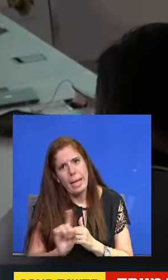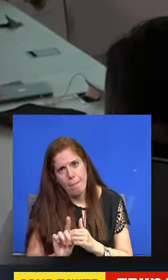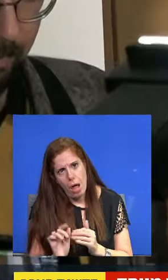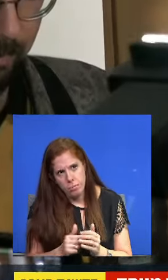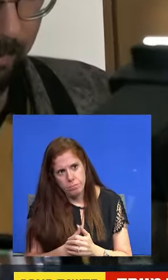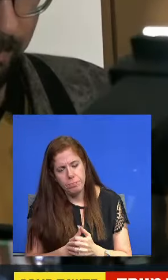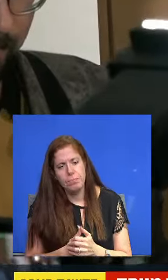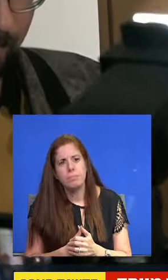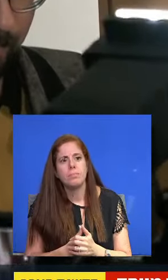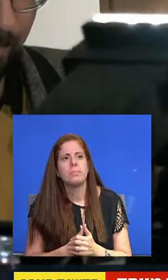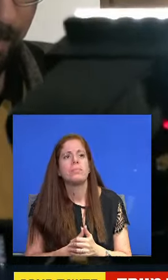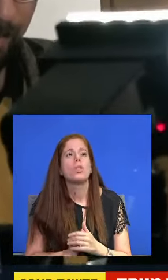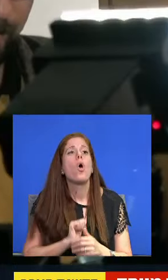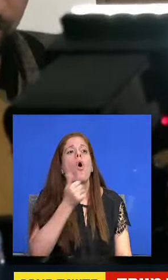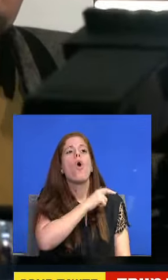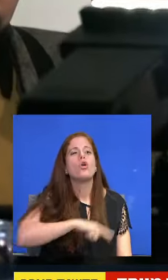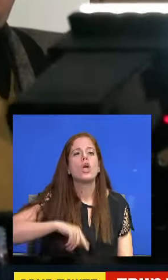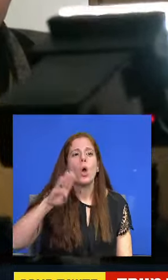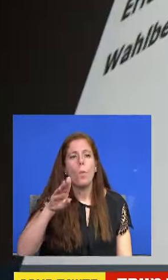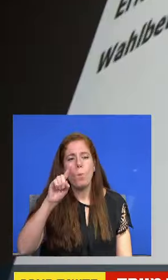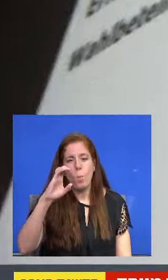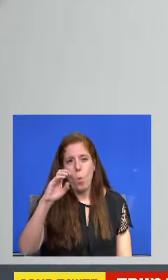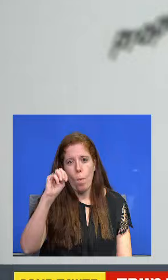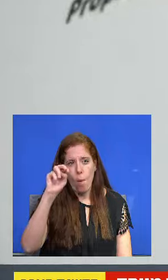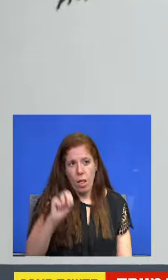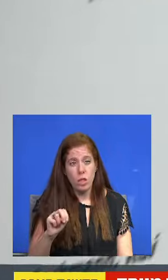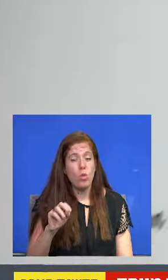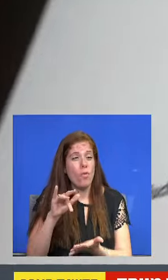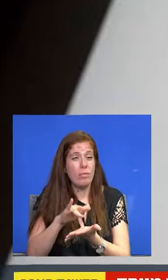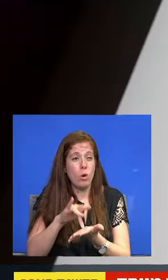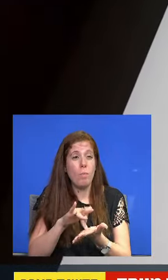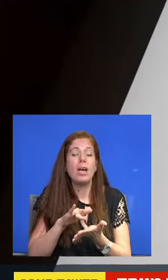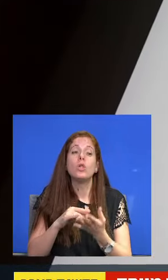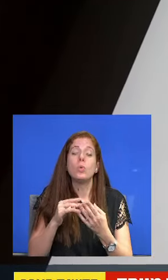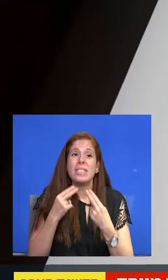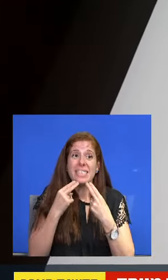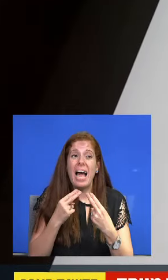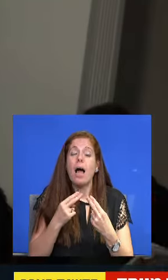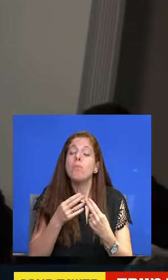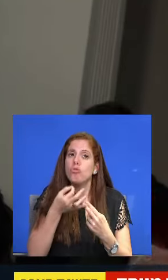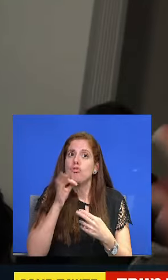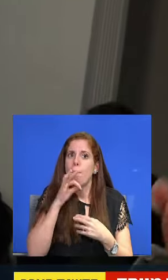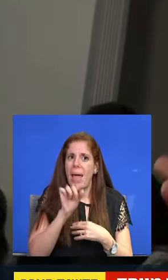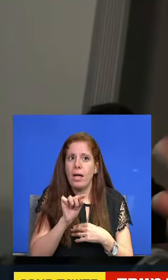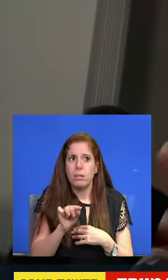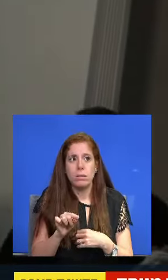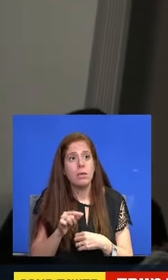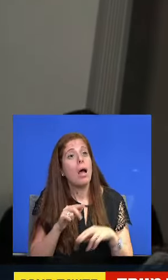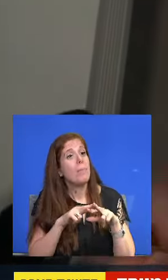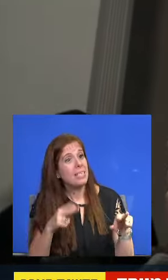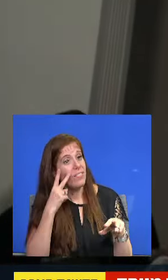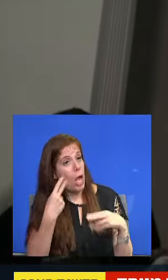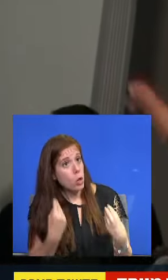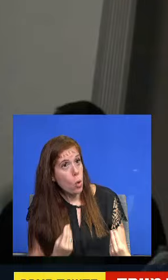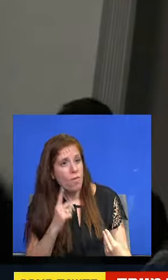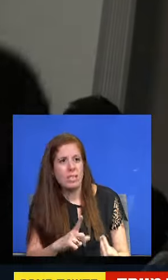נתפתק. ראש העיר בוכמן תופס מקום מתחת למסך, התוצאה לאט לאט משתפרת בכיוון שלו. It looks good, but we have to wait